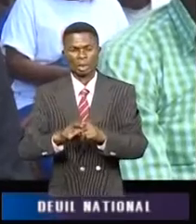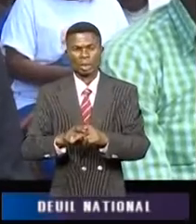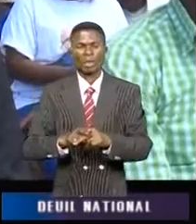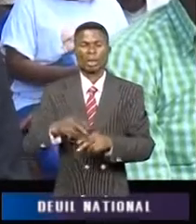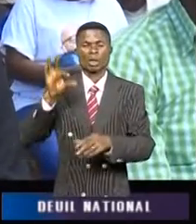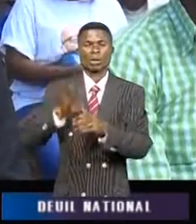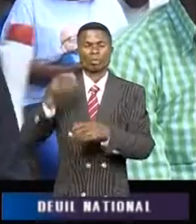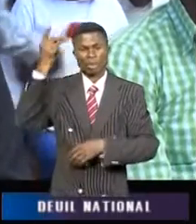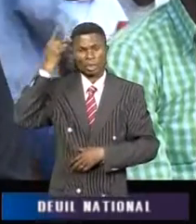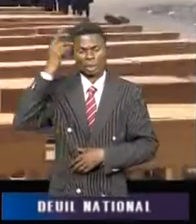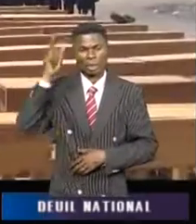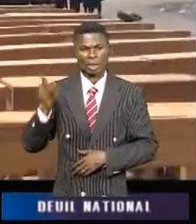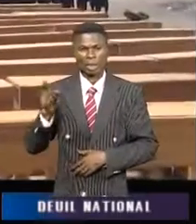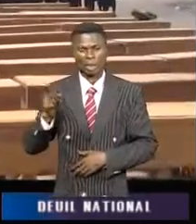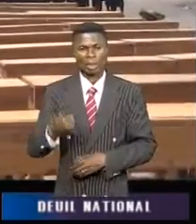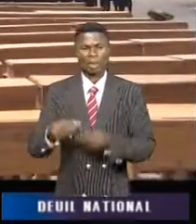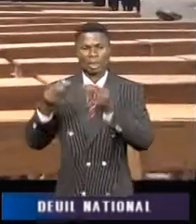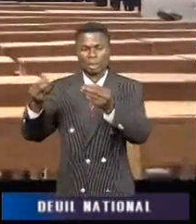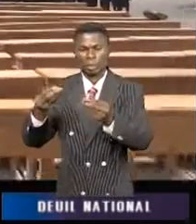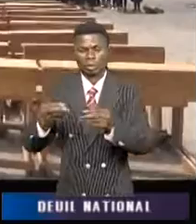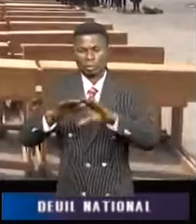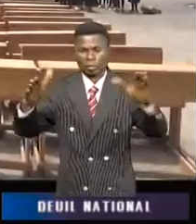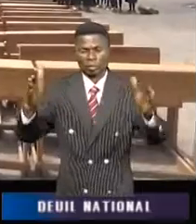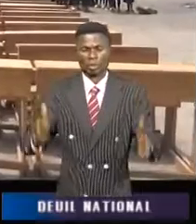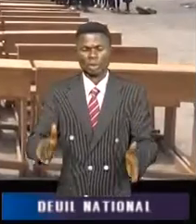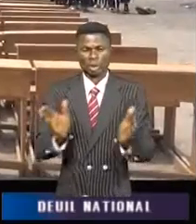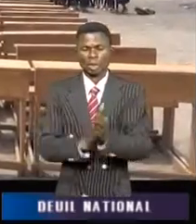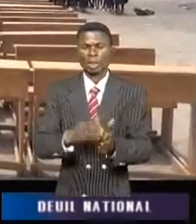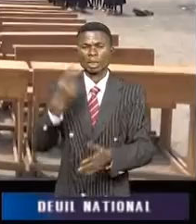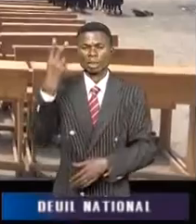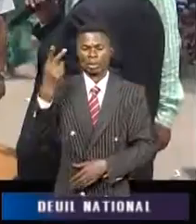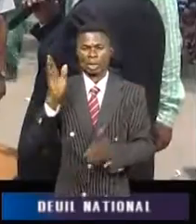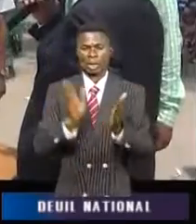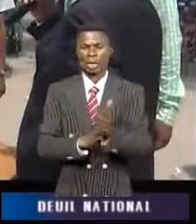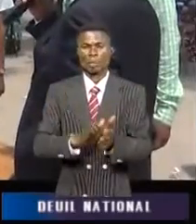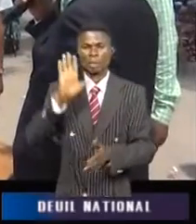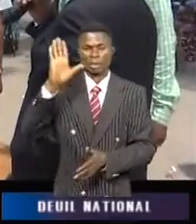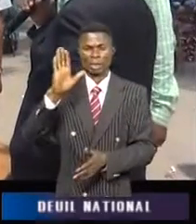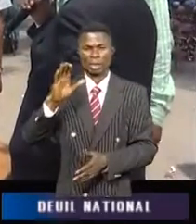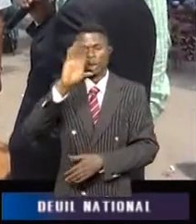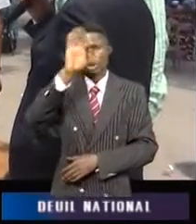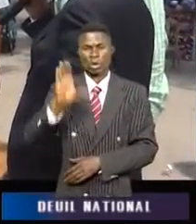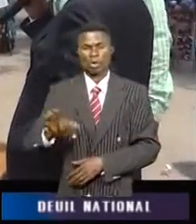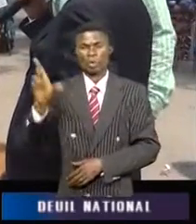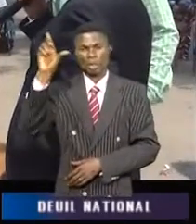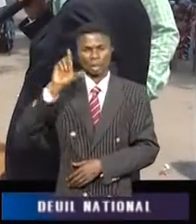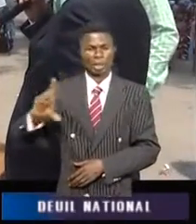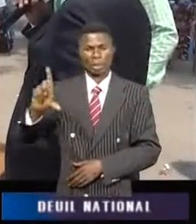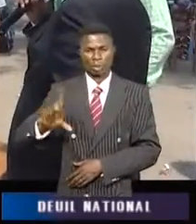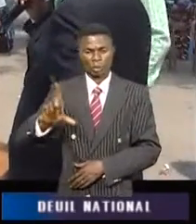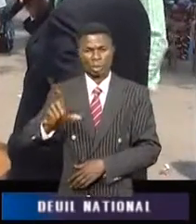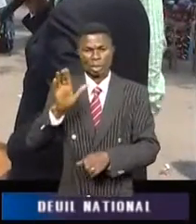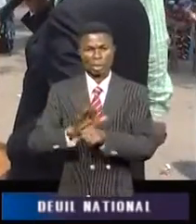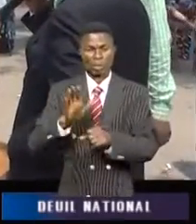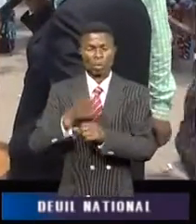Kinshasa, Godard Motemona, a remis des bancs à l'EP2 et EP5 Mombélé dans la commune de Limété. Dans ses nombreuses